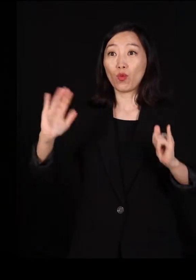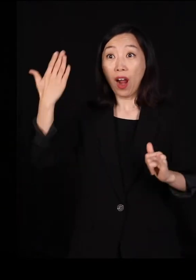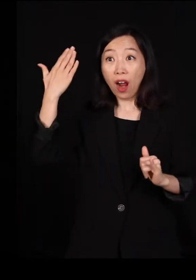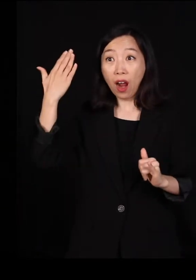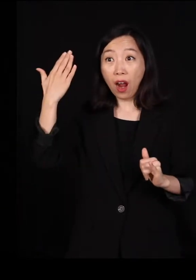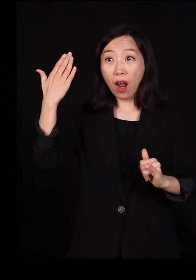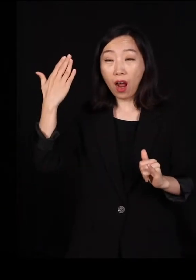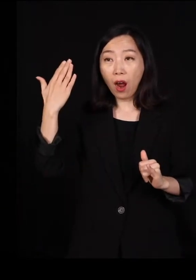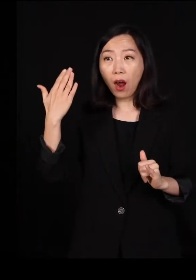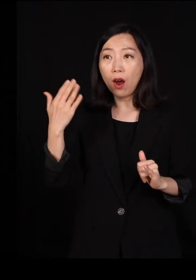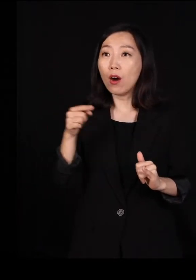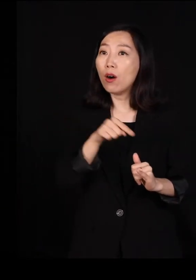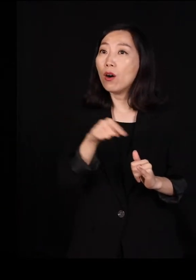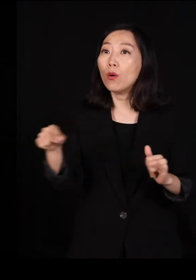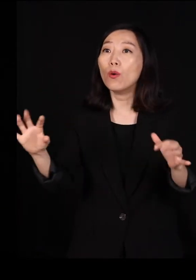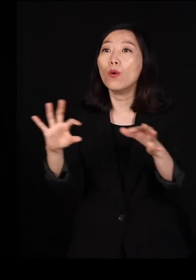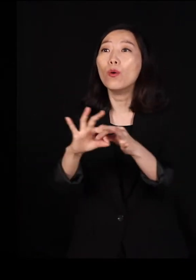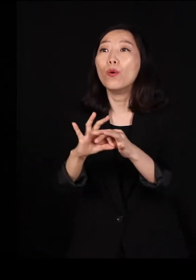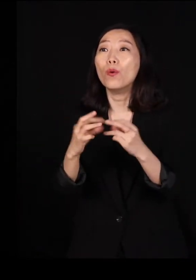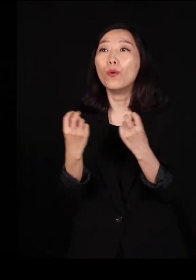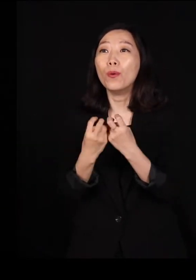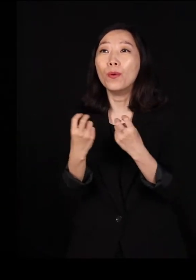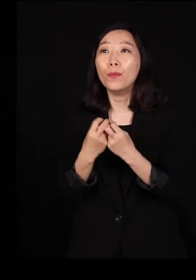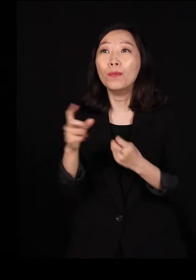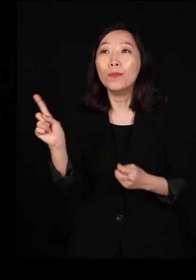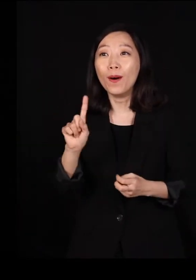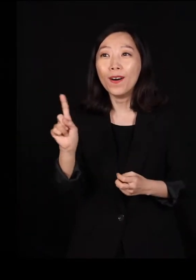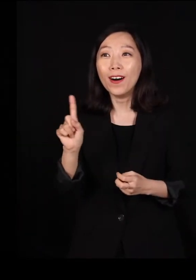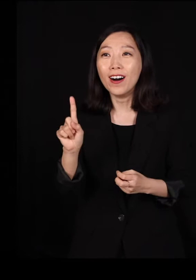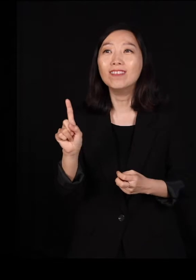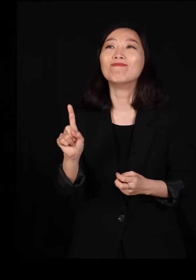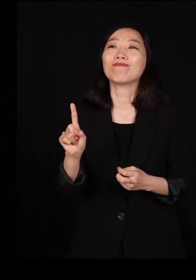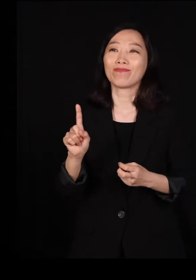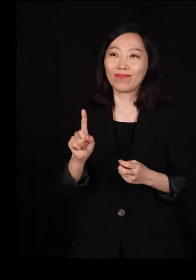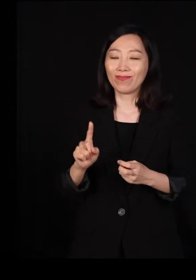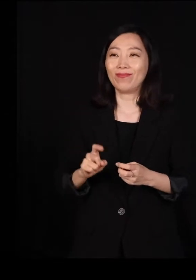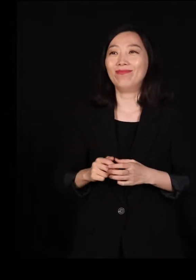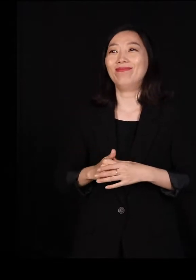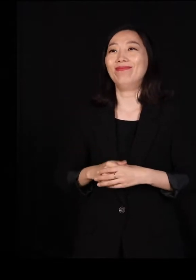작가가 될 것이다. 이게 어떻게 연결이 돼야 될까요?